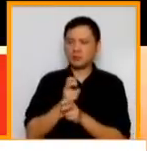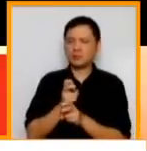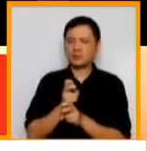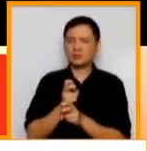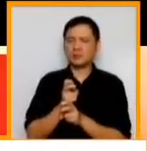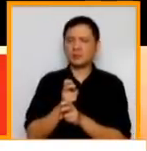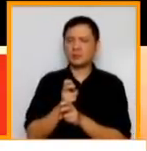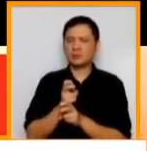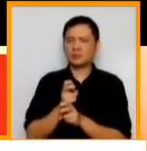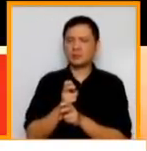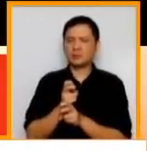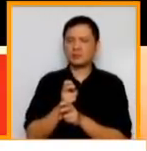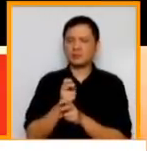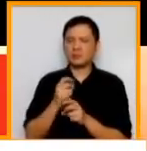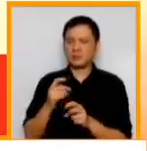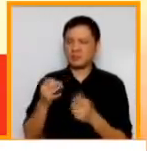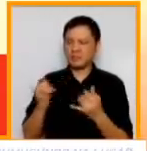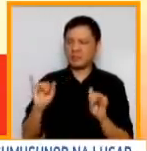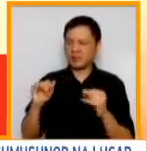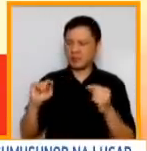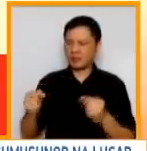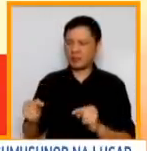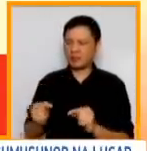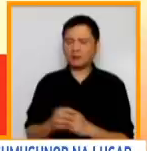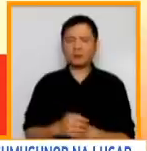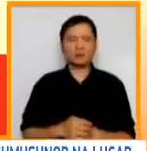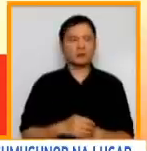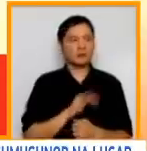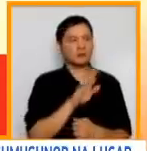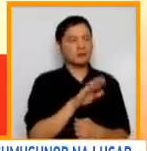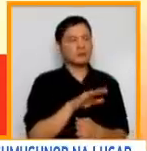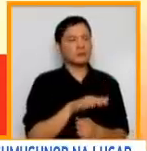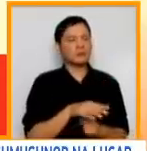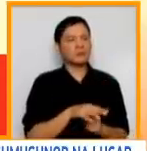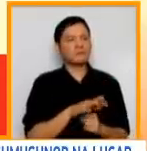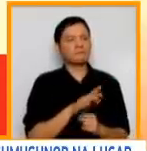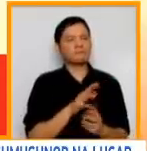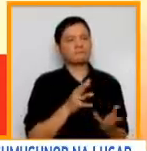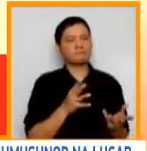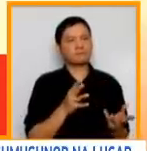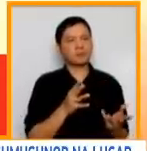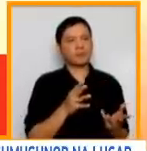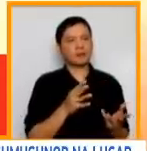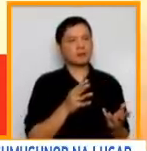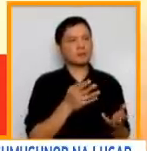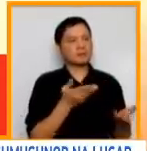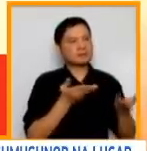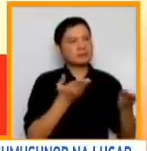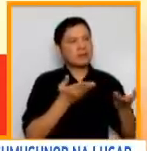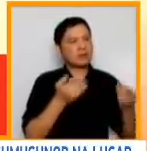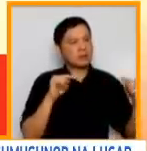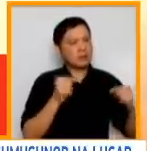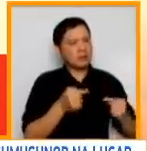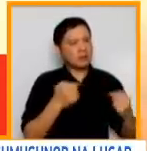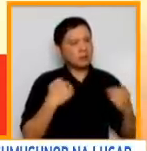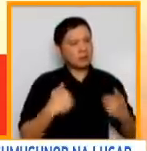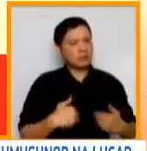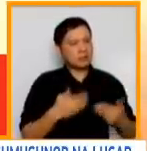po, ma'am. Oo. Saan ba ang mga tinamaan sa'yo sa katawan?